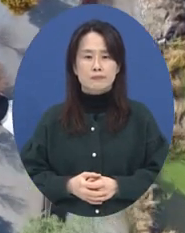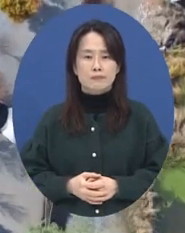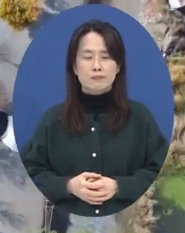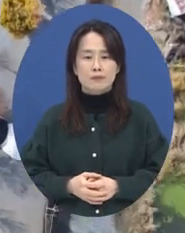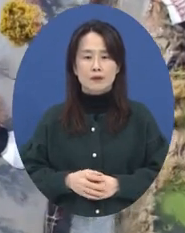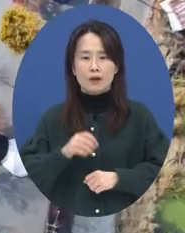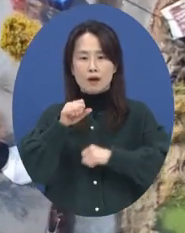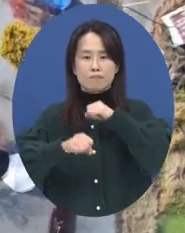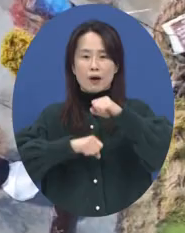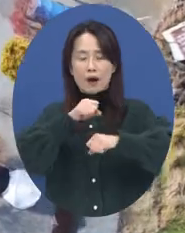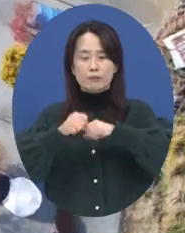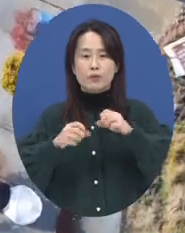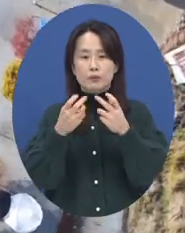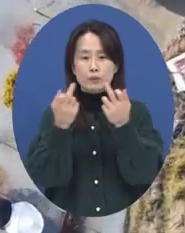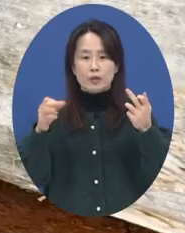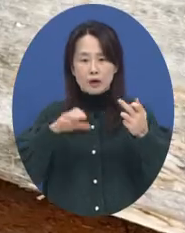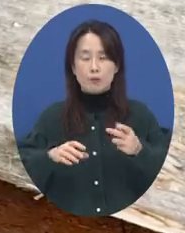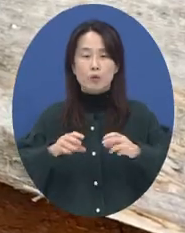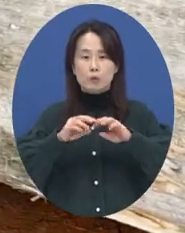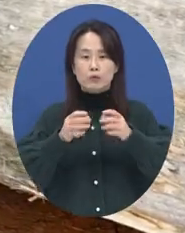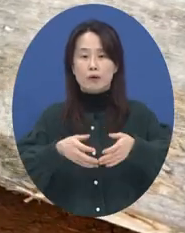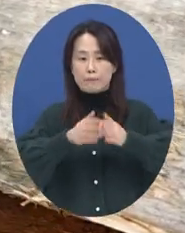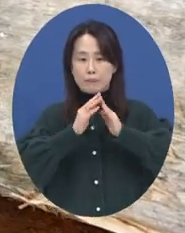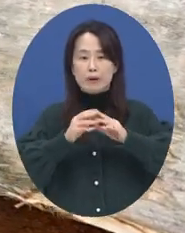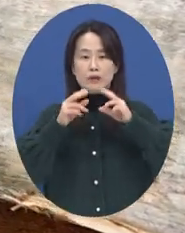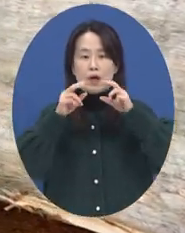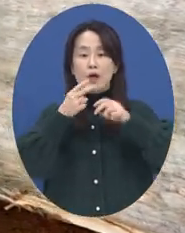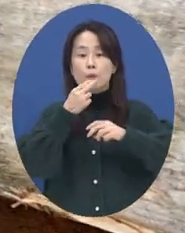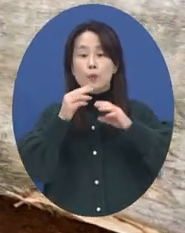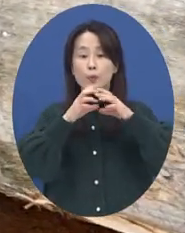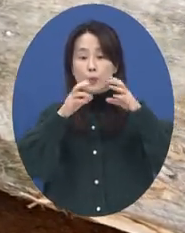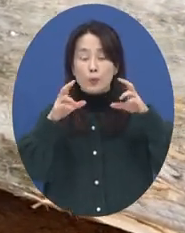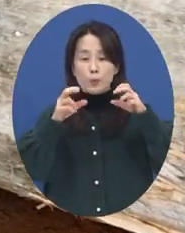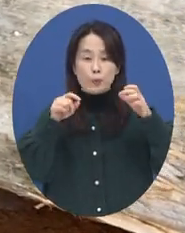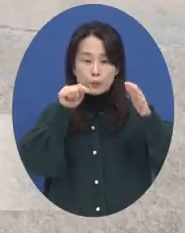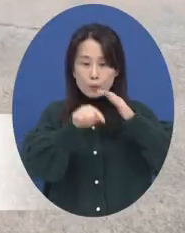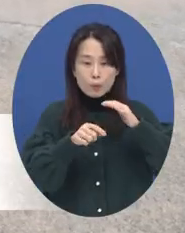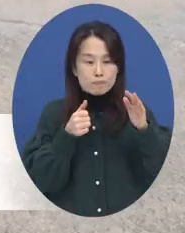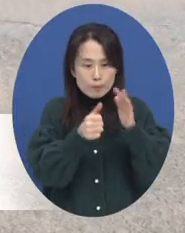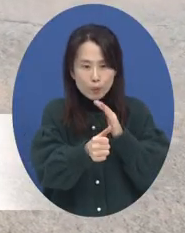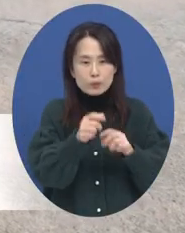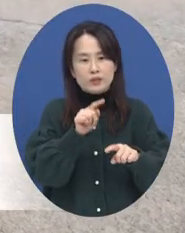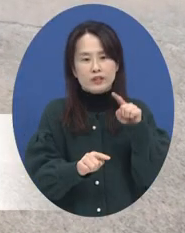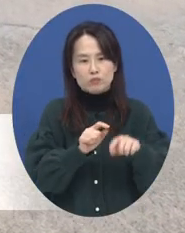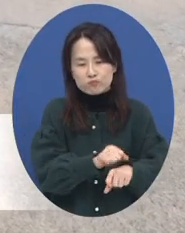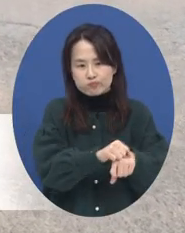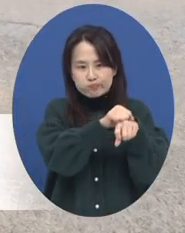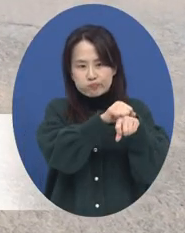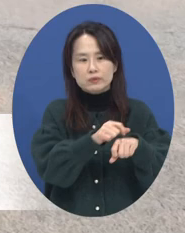임야에 무단 설치된 비닐하우스. 들어가 보니 목재를 보관 중입니다.